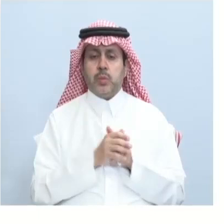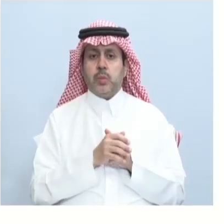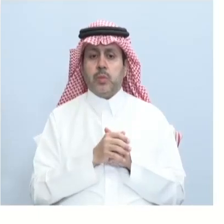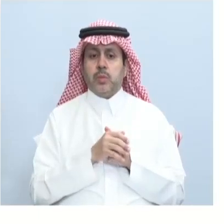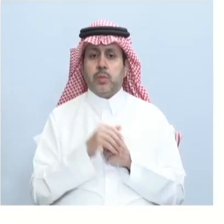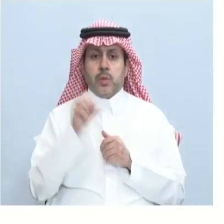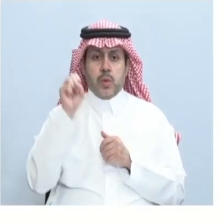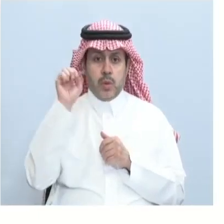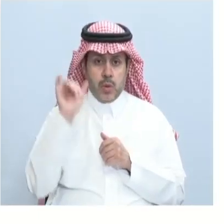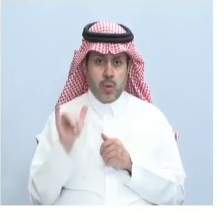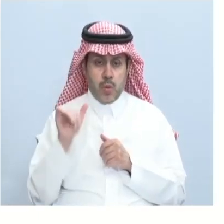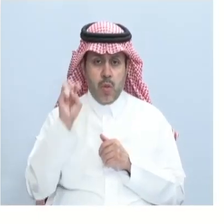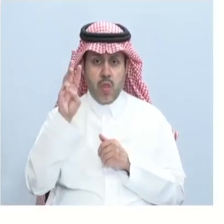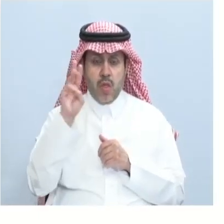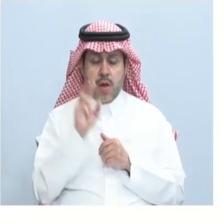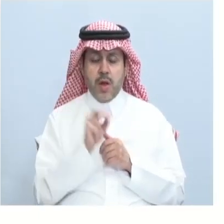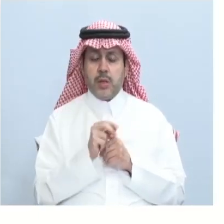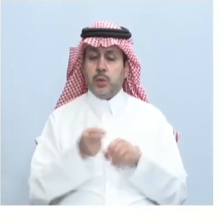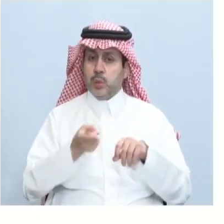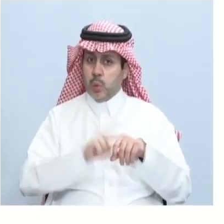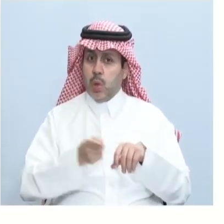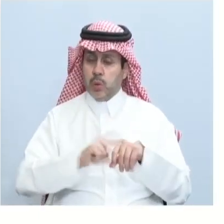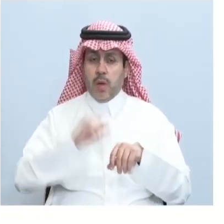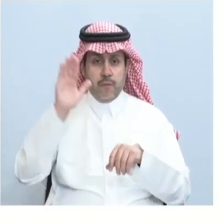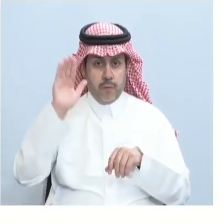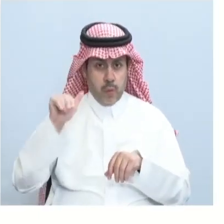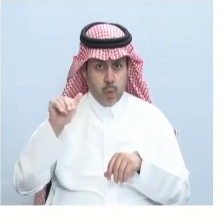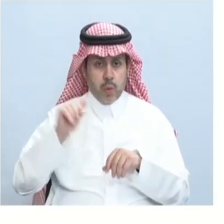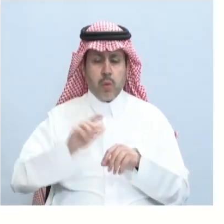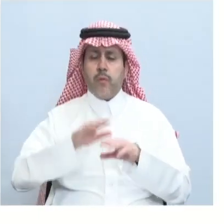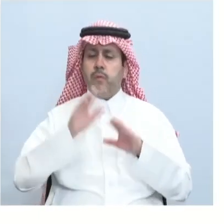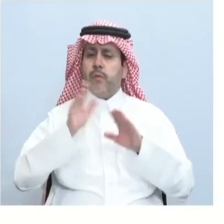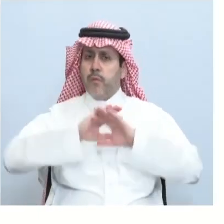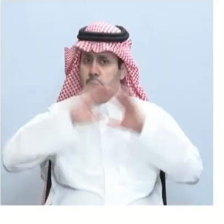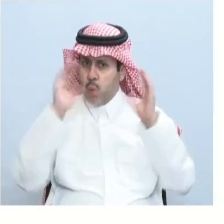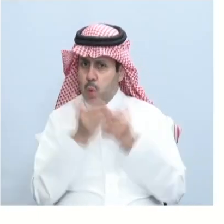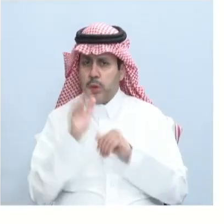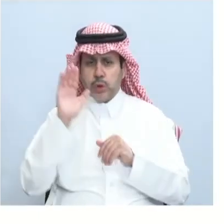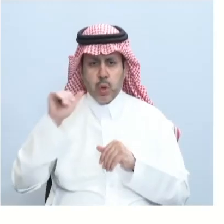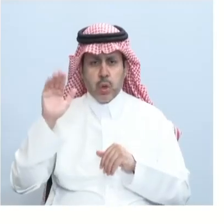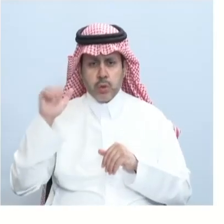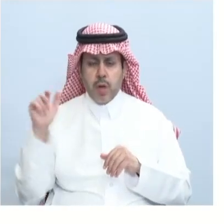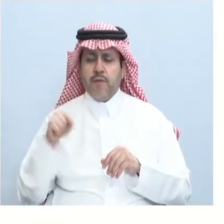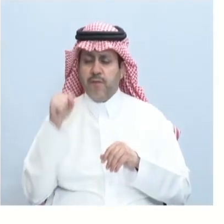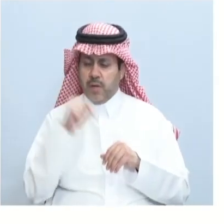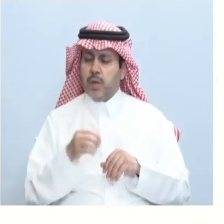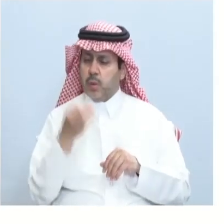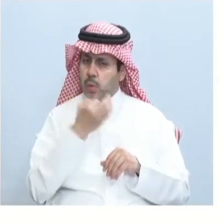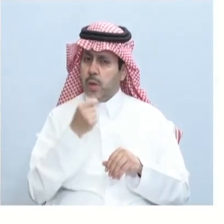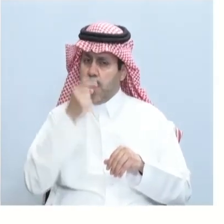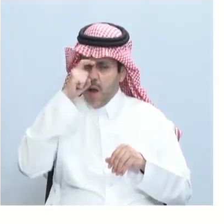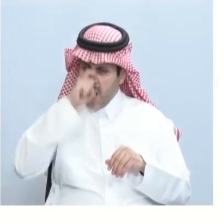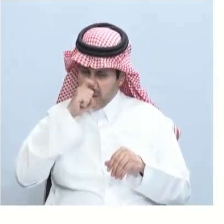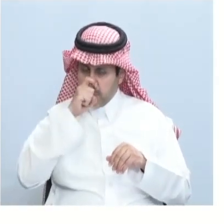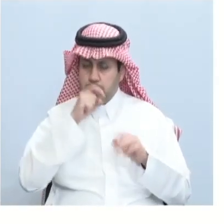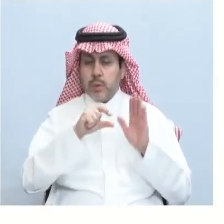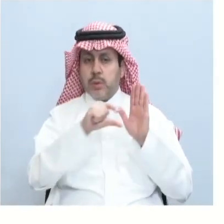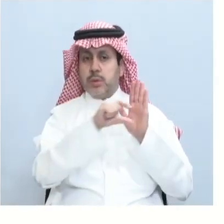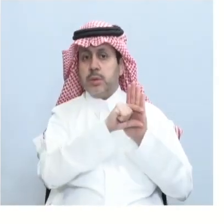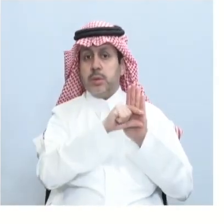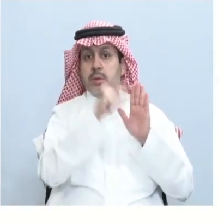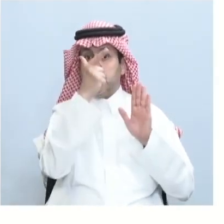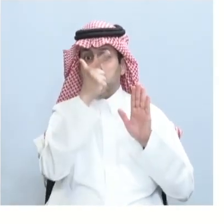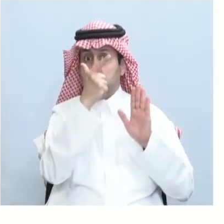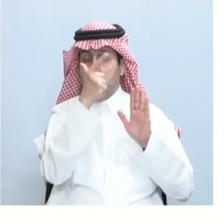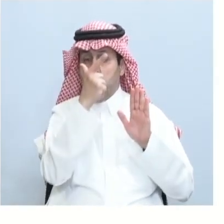بذلك اي تعاد في كل ركعه من الصلاه تعاد في كل ركعه من الصلاه وهي القران العظيم